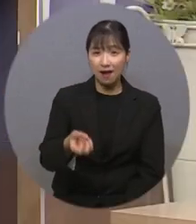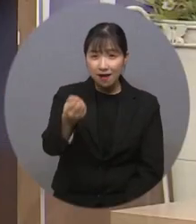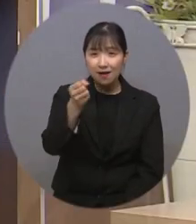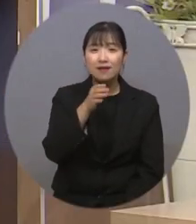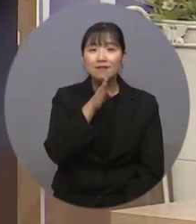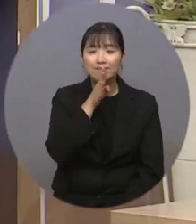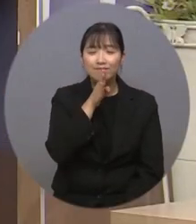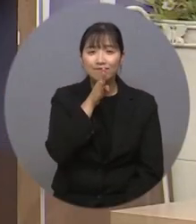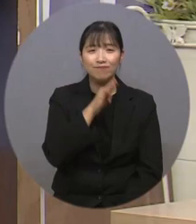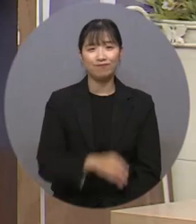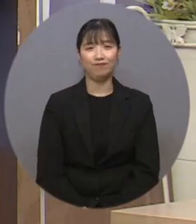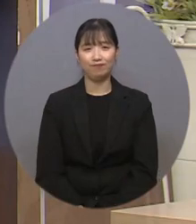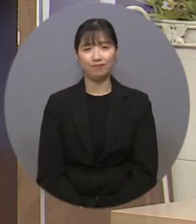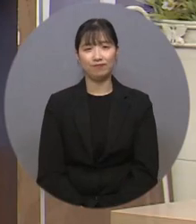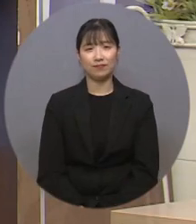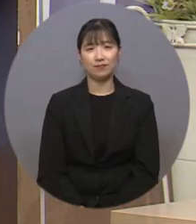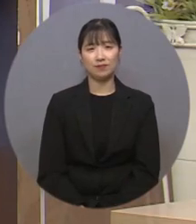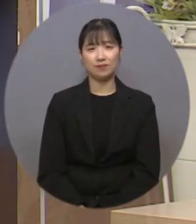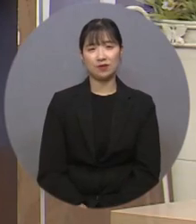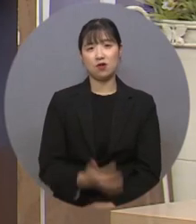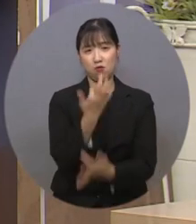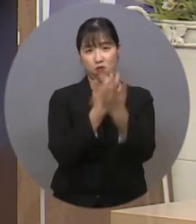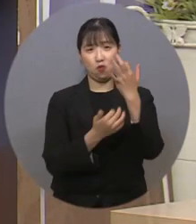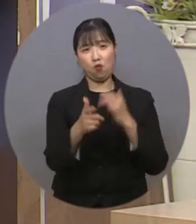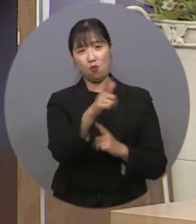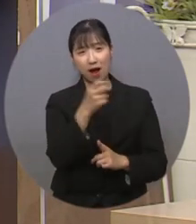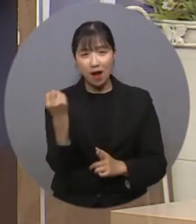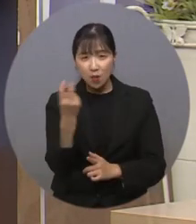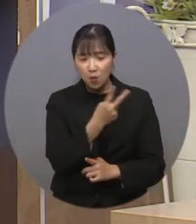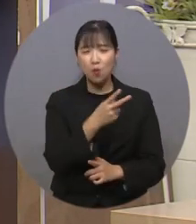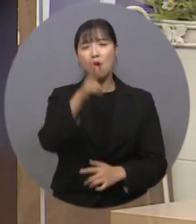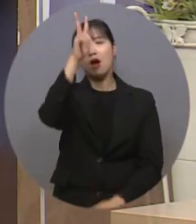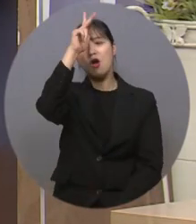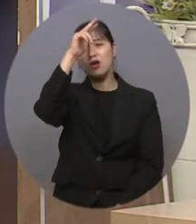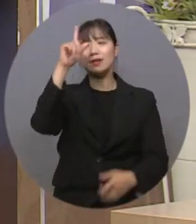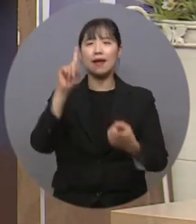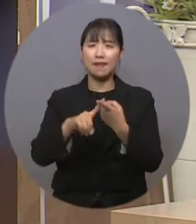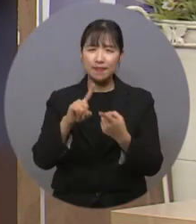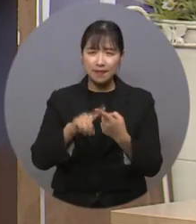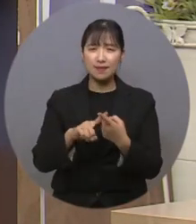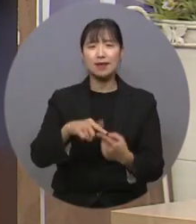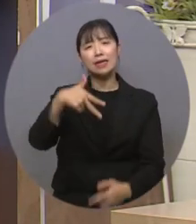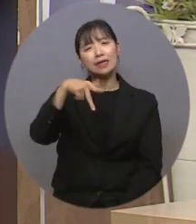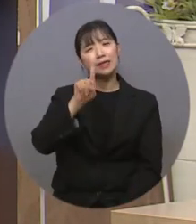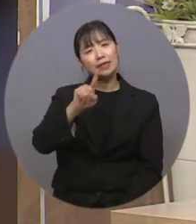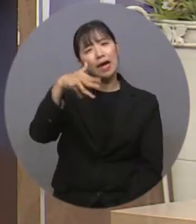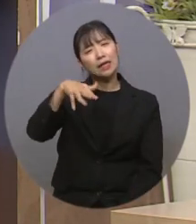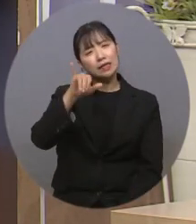계신 건데요. 소방 그리고 경찰에 대해서 자치경찰,